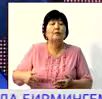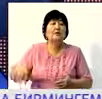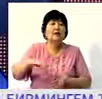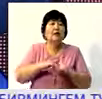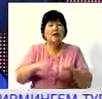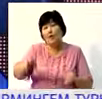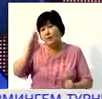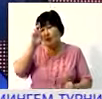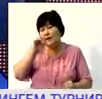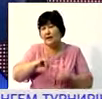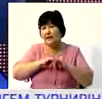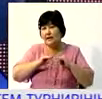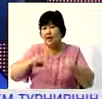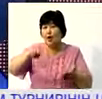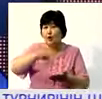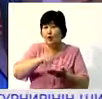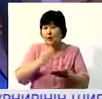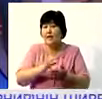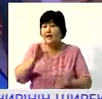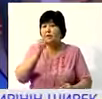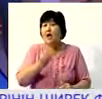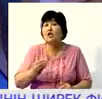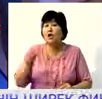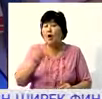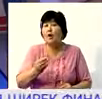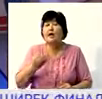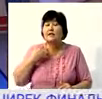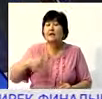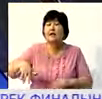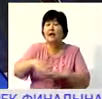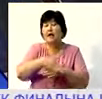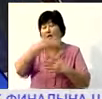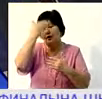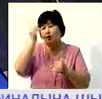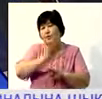арнап, мемлекетіміздің нығаюына ұйытқы болған Сейілбек Шауқаманұлын сыр халқы ұмытпақ емес.